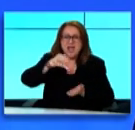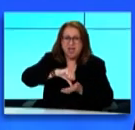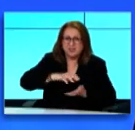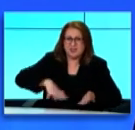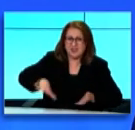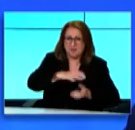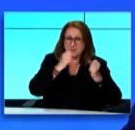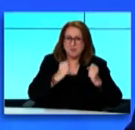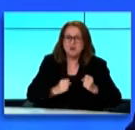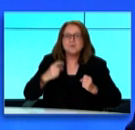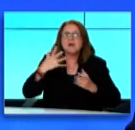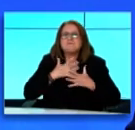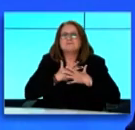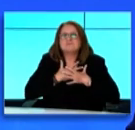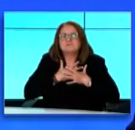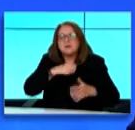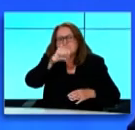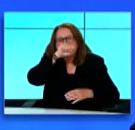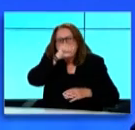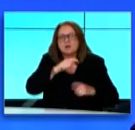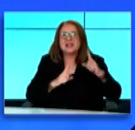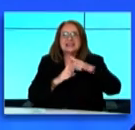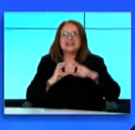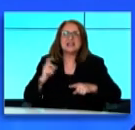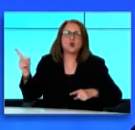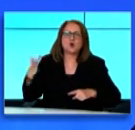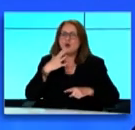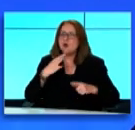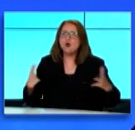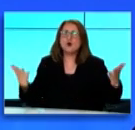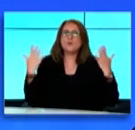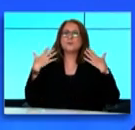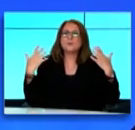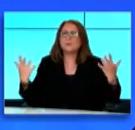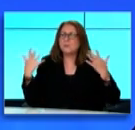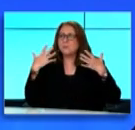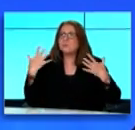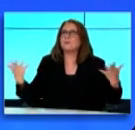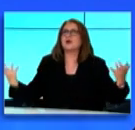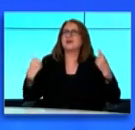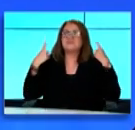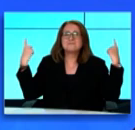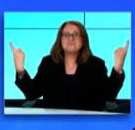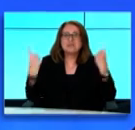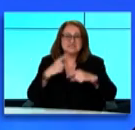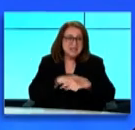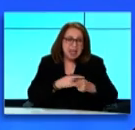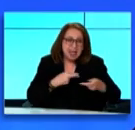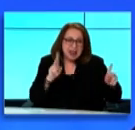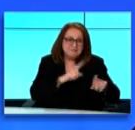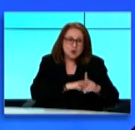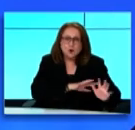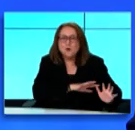λίγες ανάσες φρέσκου αέρα και επαφής με την φύση στον όποιο ελεύθερο χρόνο